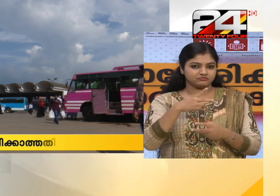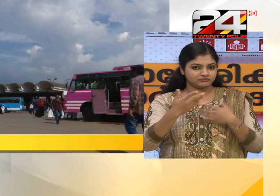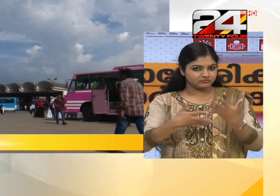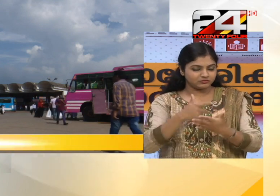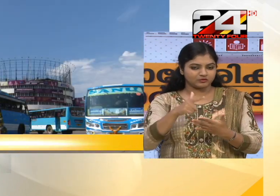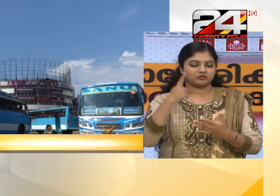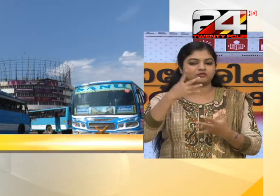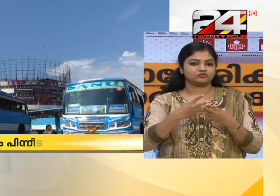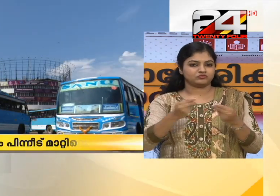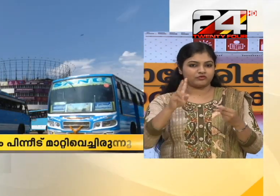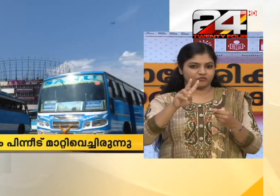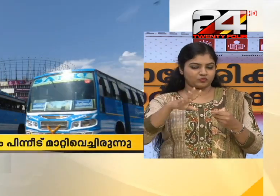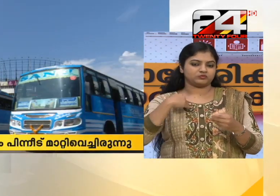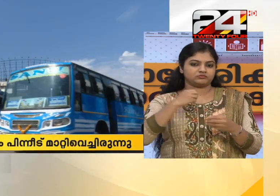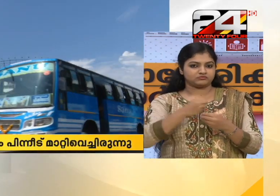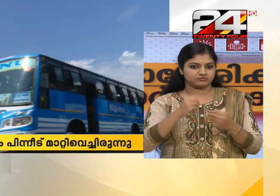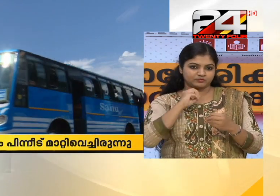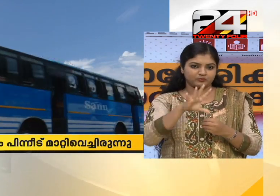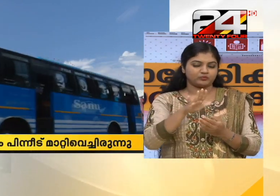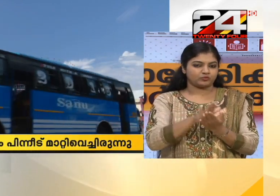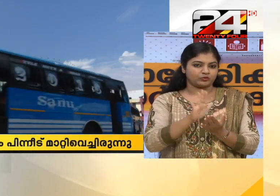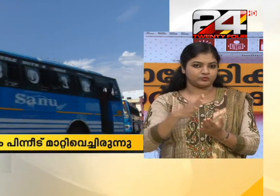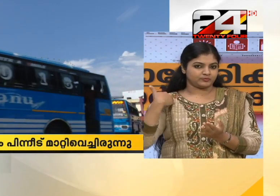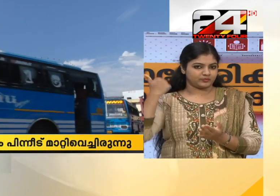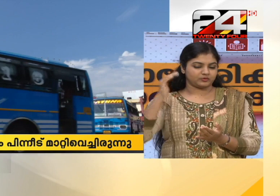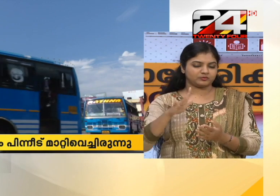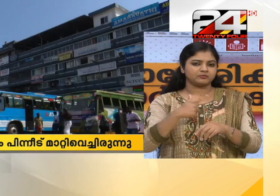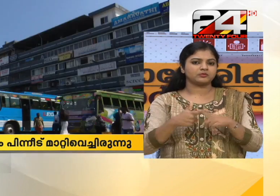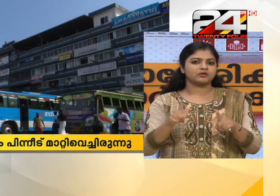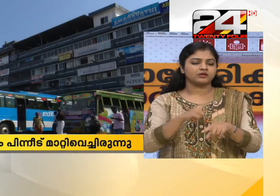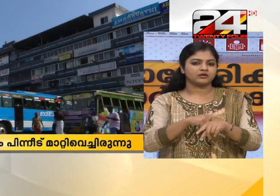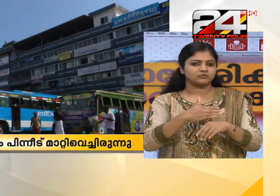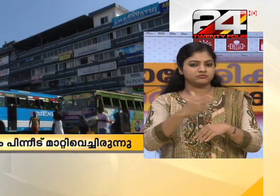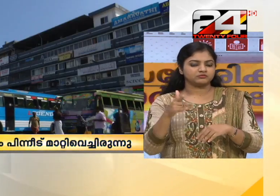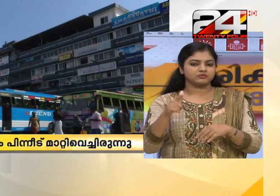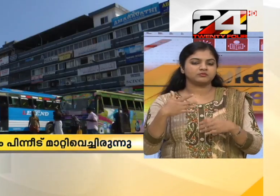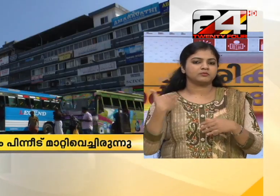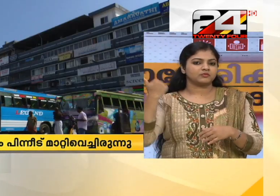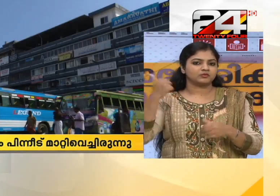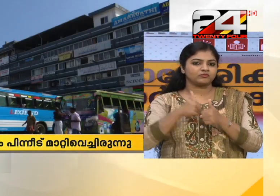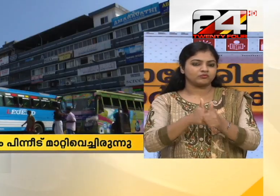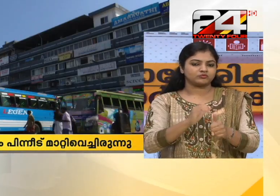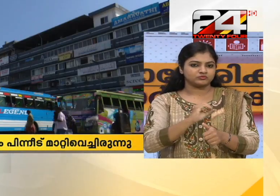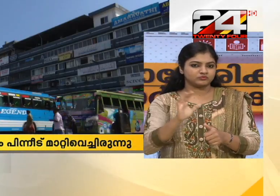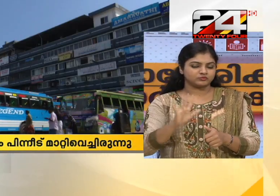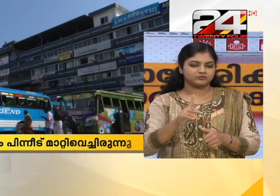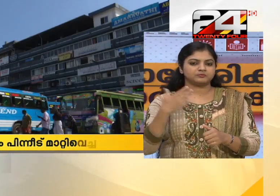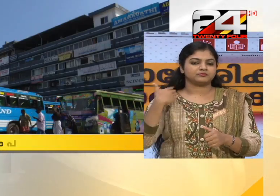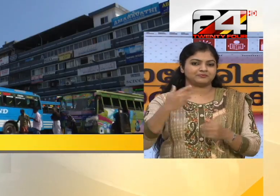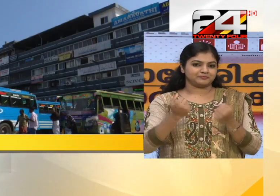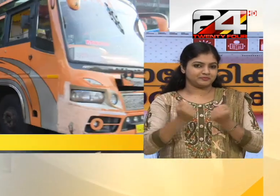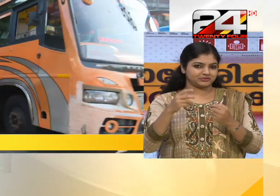പരിഹാരം കാണുമെന്നായിരുന്നു ഗതാഗത മന്ത്രി നൽകിയ ഉറപ്പ്. എന്നാൽ കാലാവധി കഴിഞ്ഞിട്ടും അനുകൂല നടപടികൾ ഉണ്ടാകാത്ത സാഹചര്യത്തിലാണ് ബസ് ഉടമകൾ